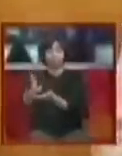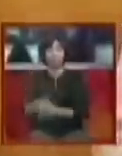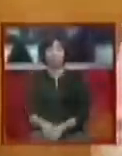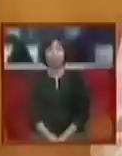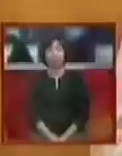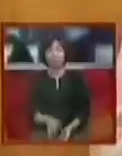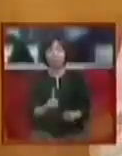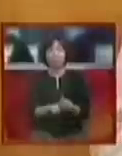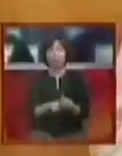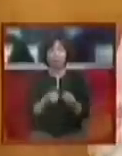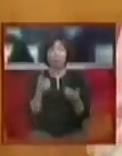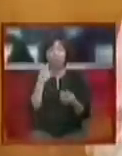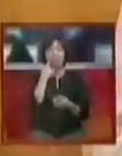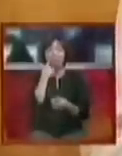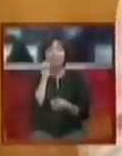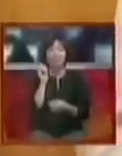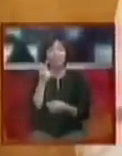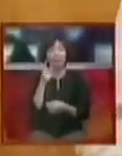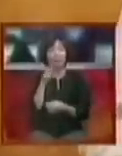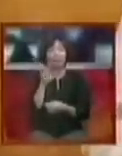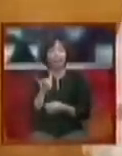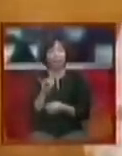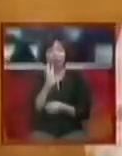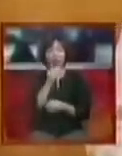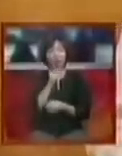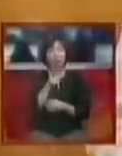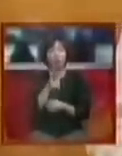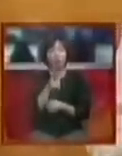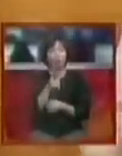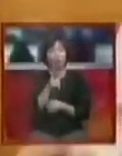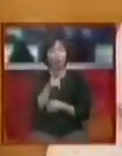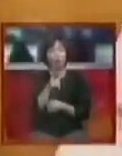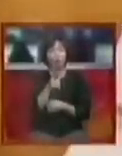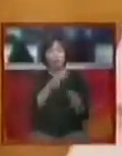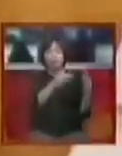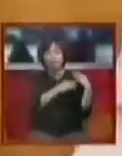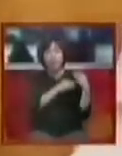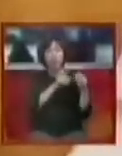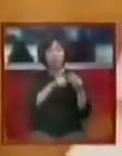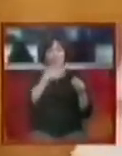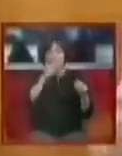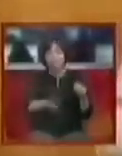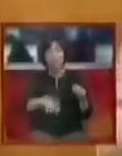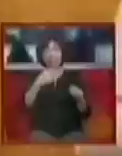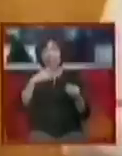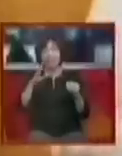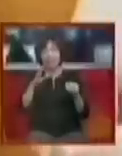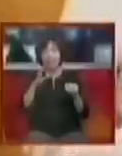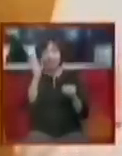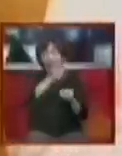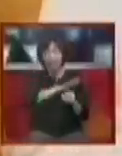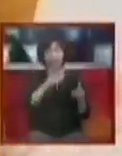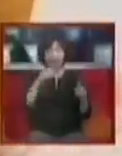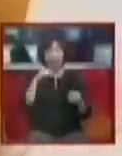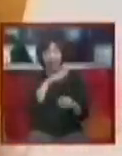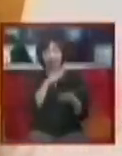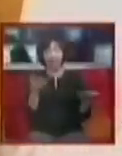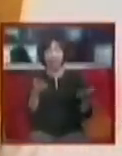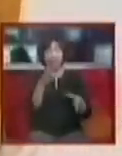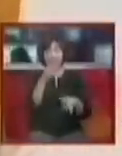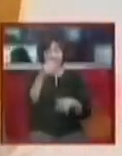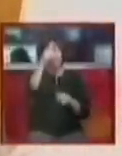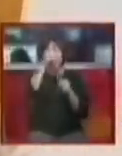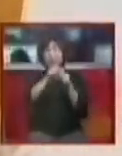ahensyang dati itinuturing na pugad ng kapalpakan. Naalala ko po dati, kapag tagulan at